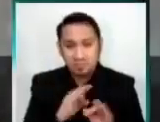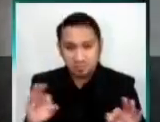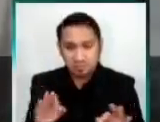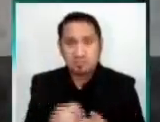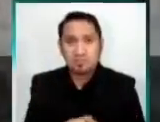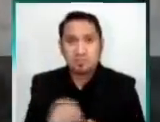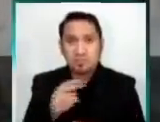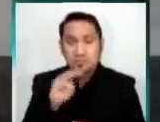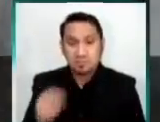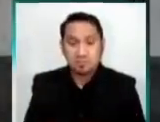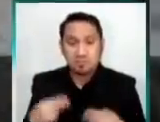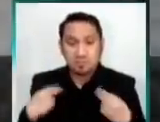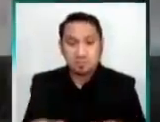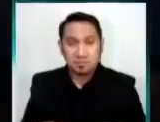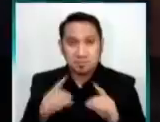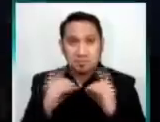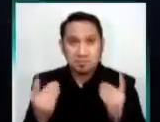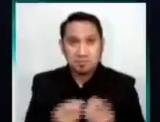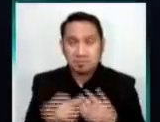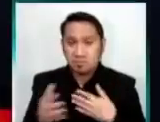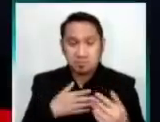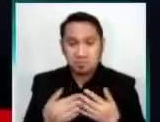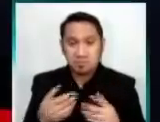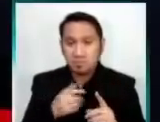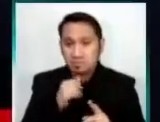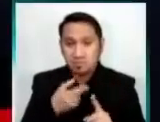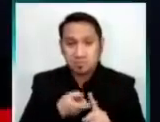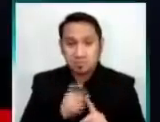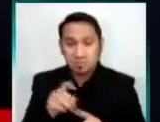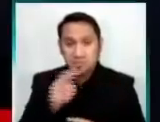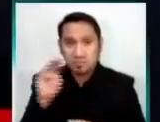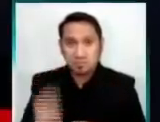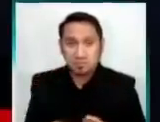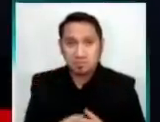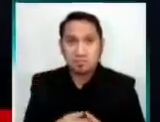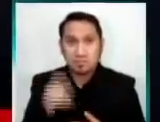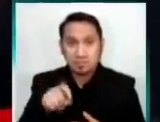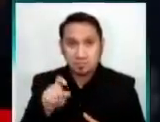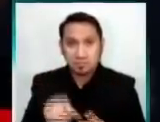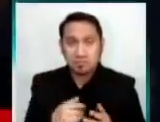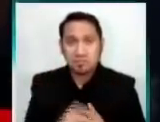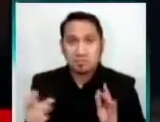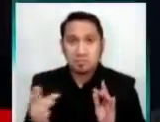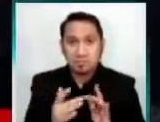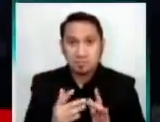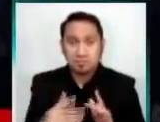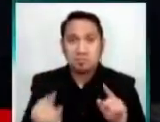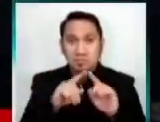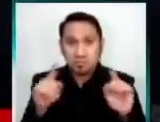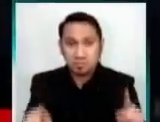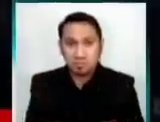Department kahit hindi taga-Maynila. Punta lang kayo dito, dala niyo yung contact number ng doktor, abstract, reseta